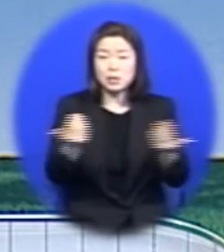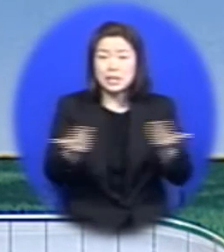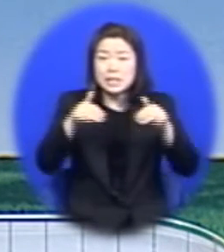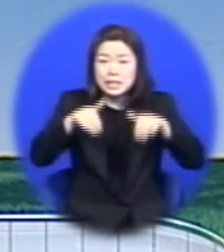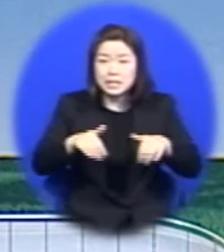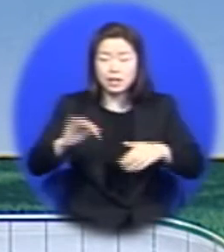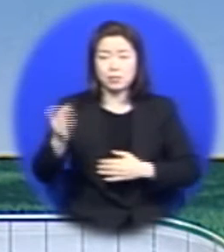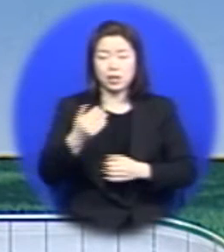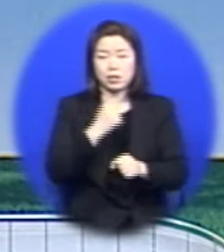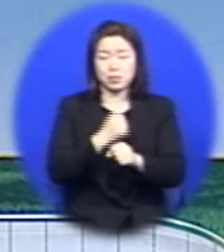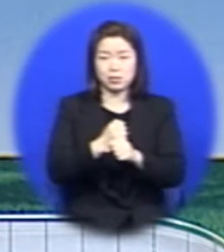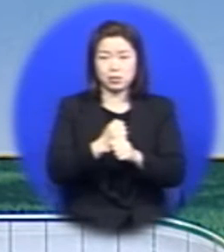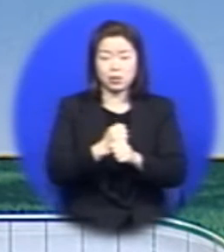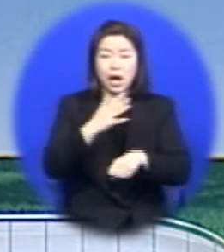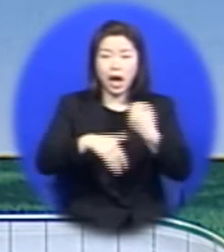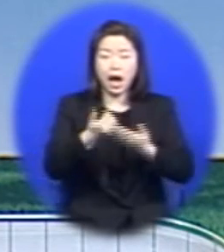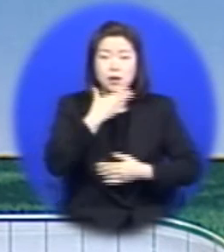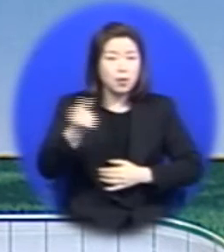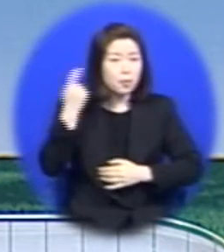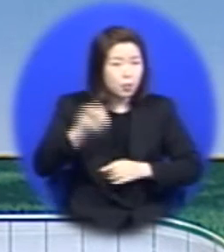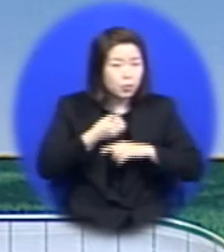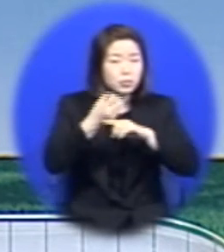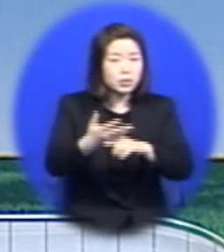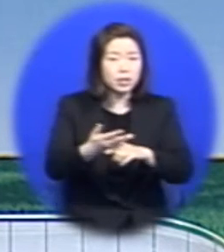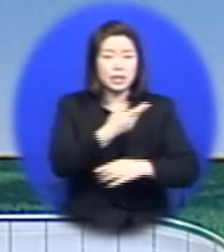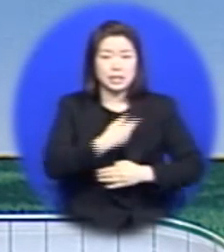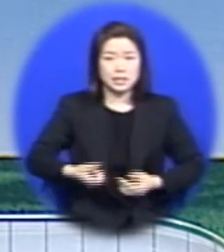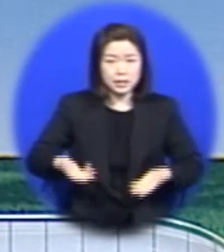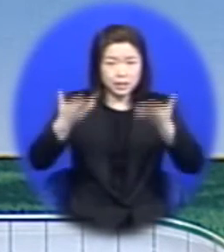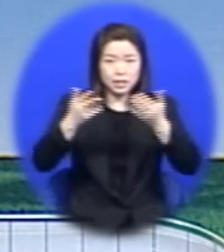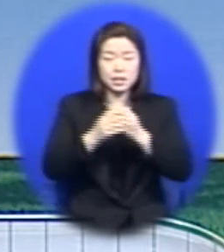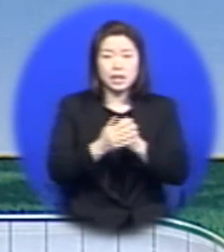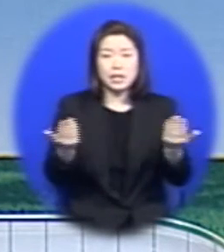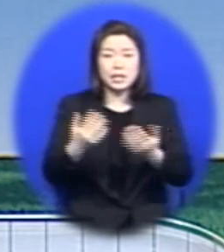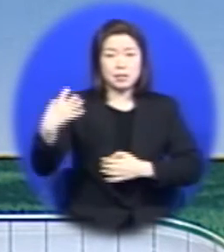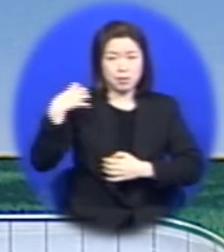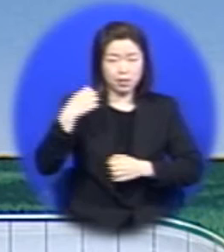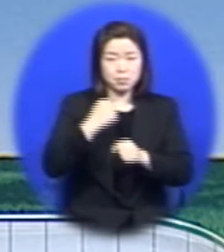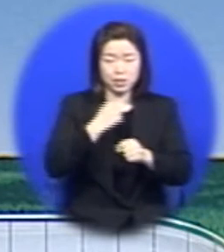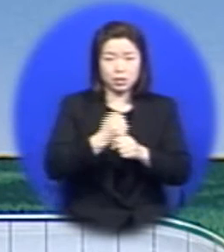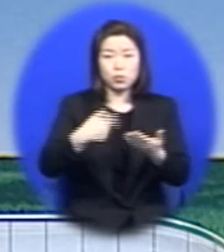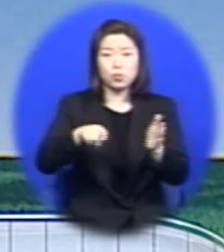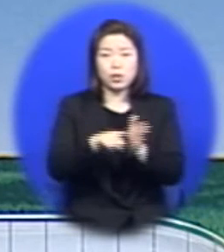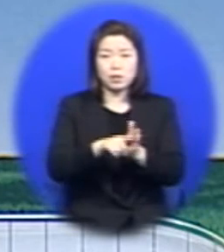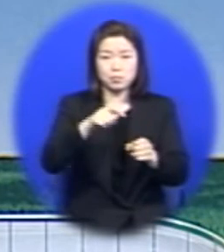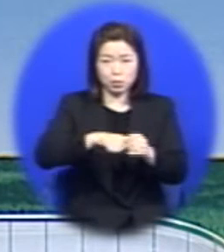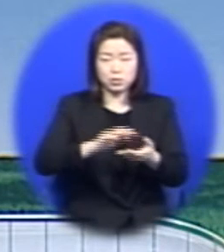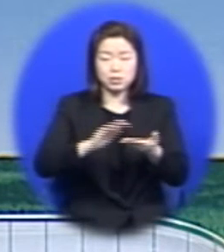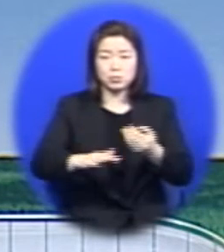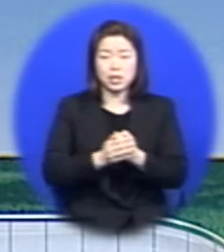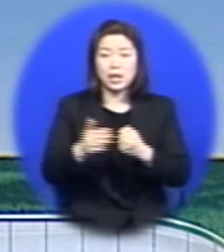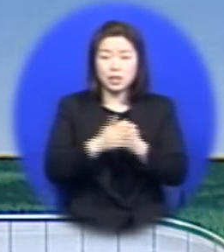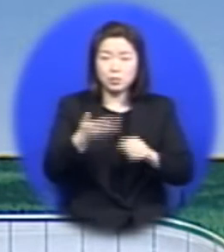하여 하나님의 복음을 전하는 제사장의 직무를 수행하게 하시려는 것입니다. 그리하여 이방 사람들로